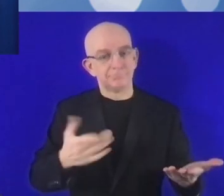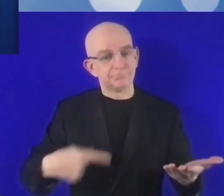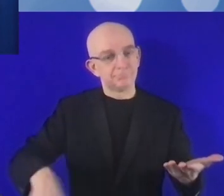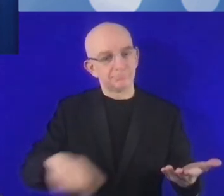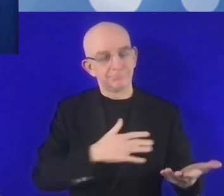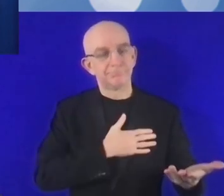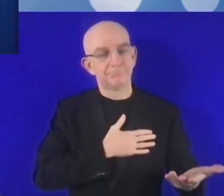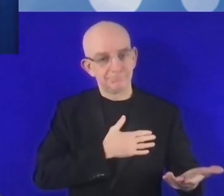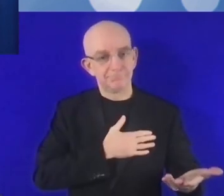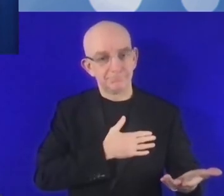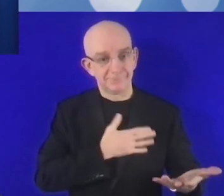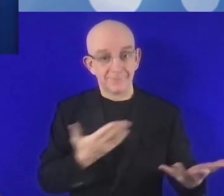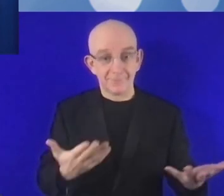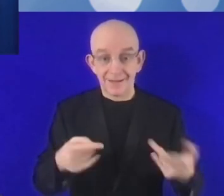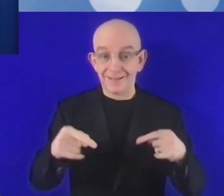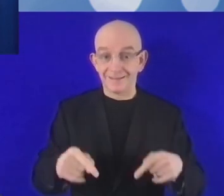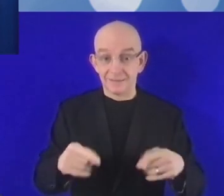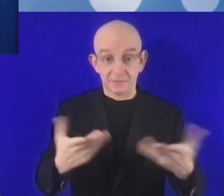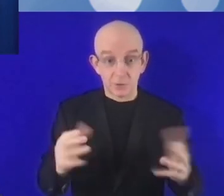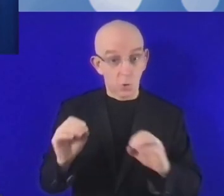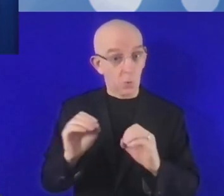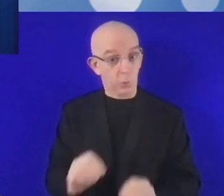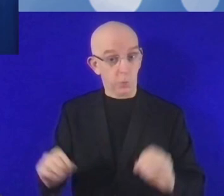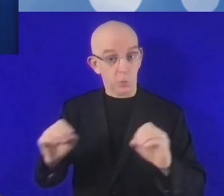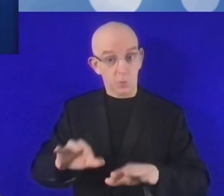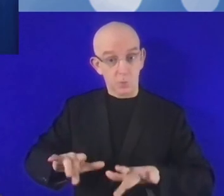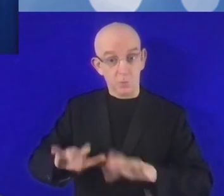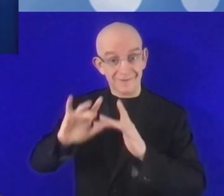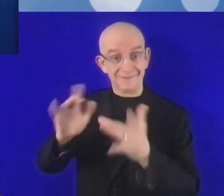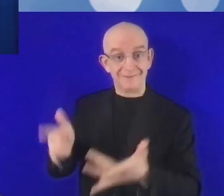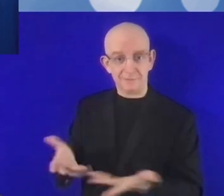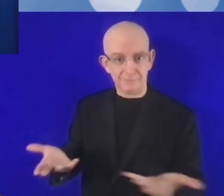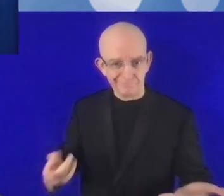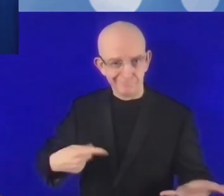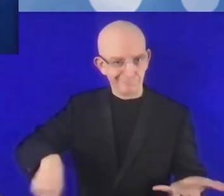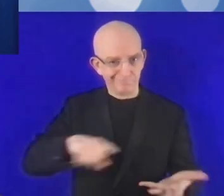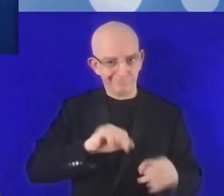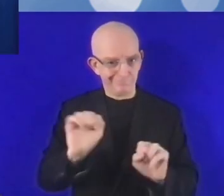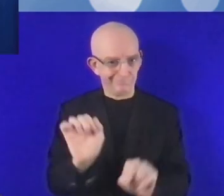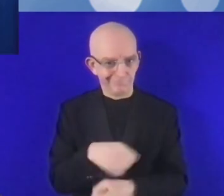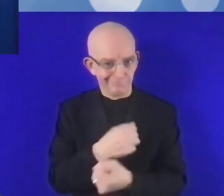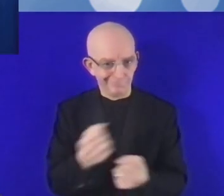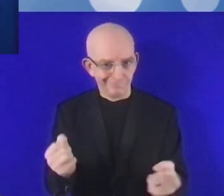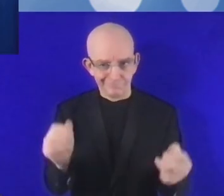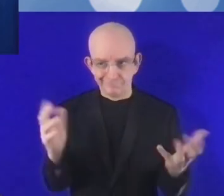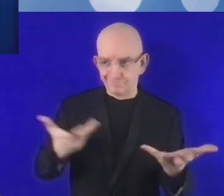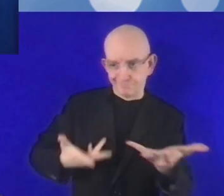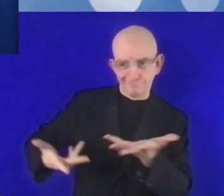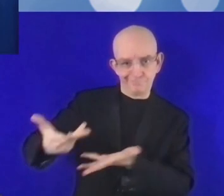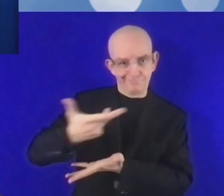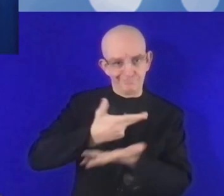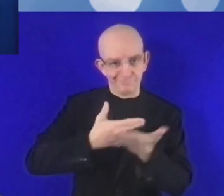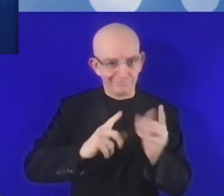络是多么重要的。我们可以坦率地说，如果没有网络，那这次的会